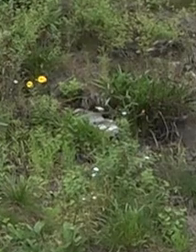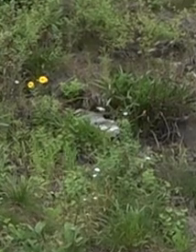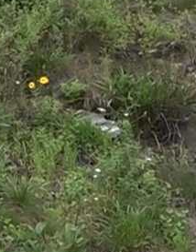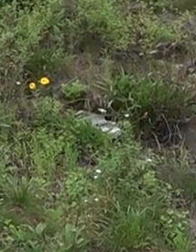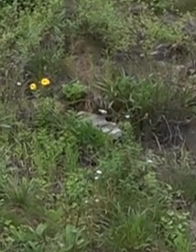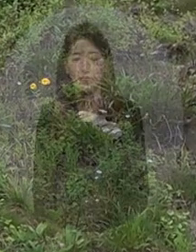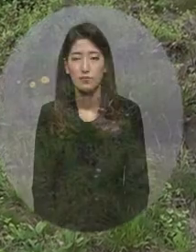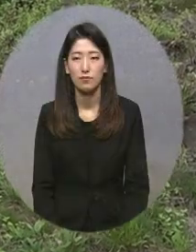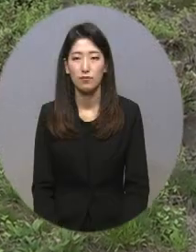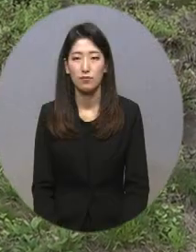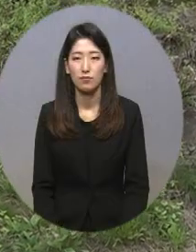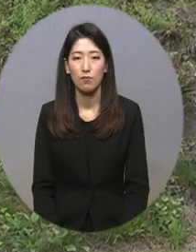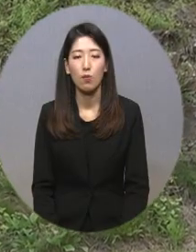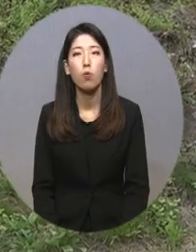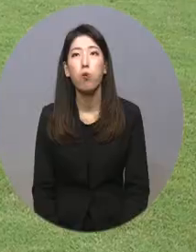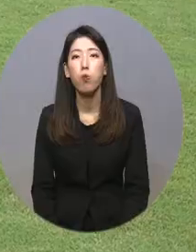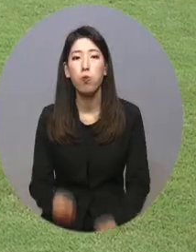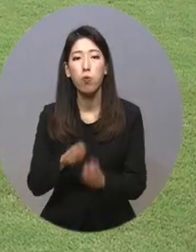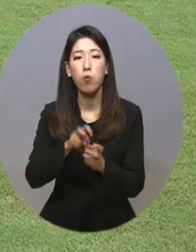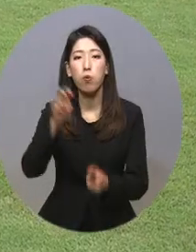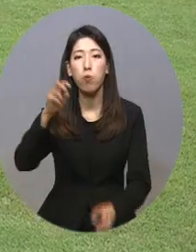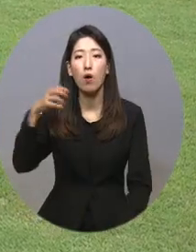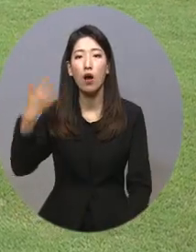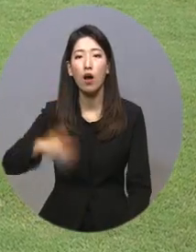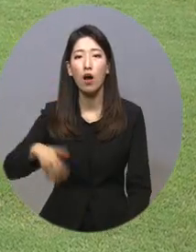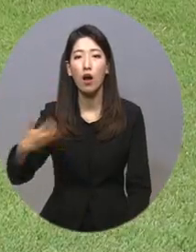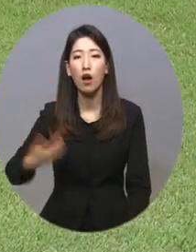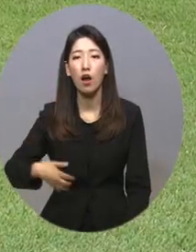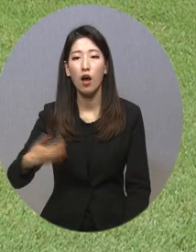어, 귀가 막 간지러웠어.